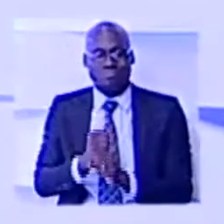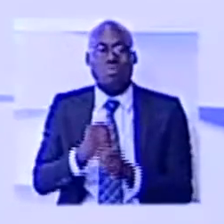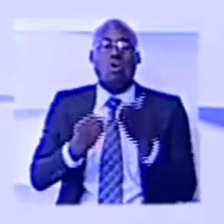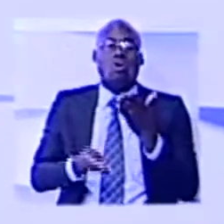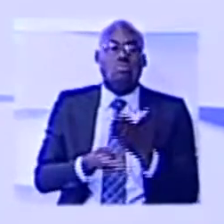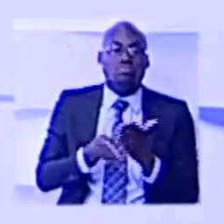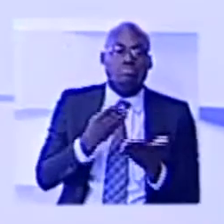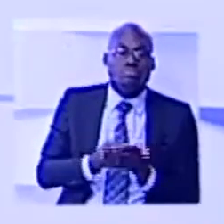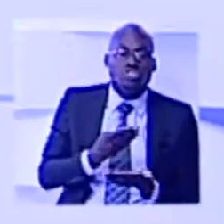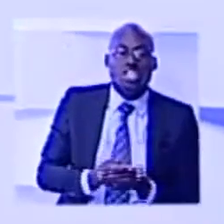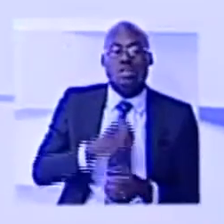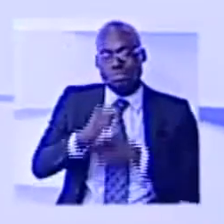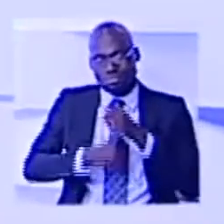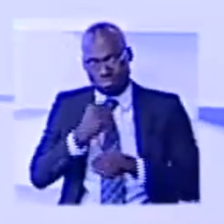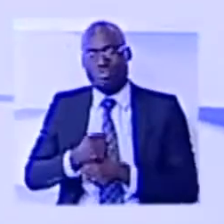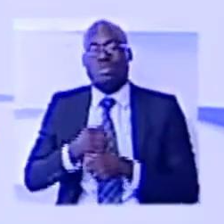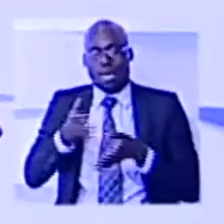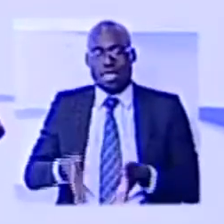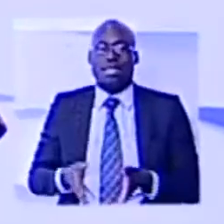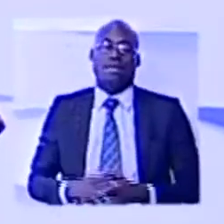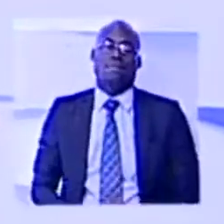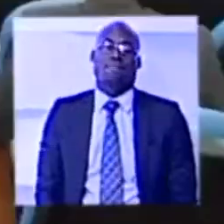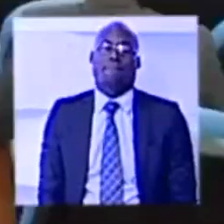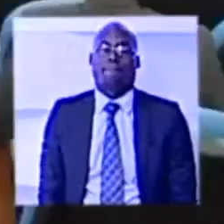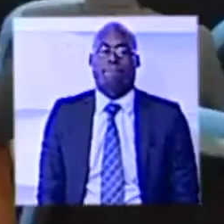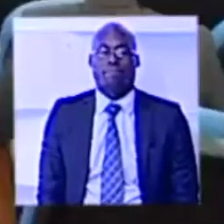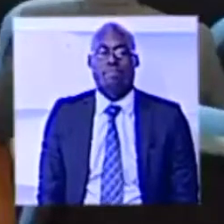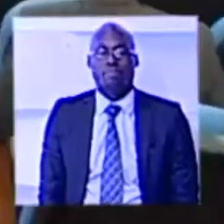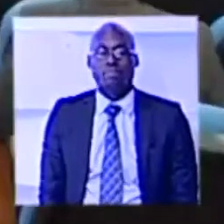annuel 2020. Reportage de Ben Opéna.